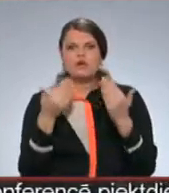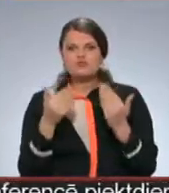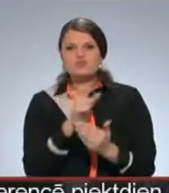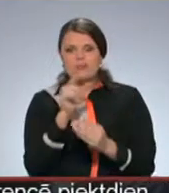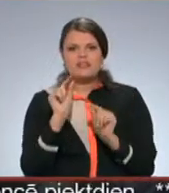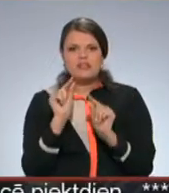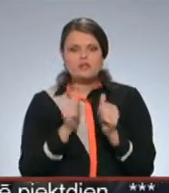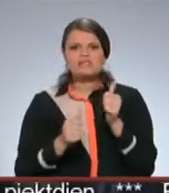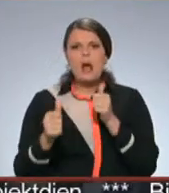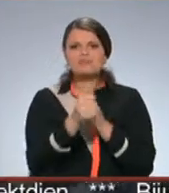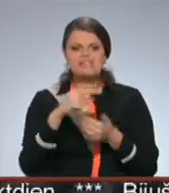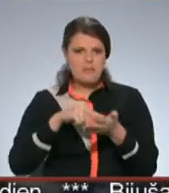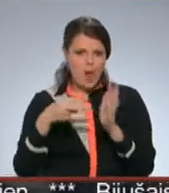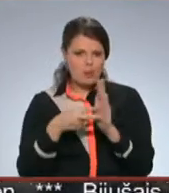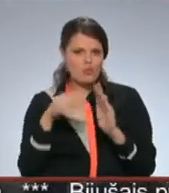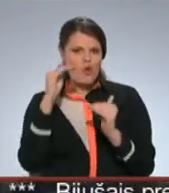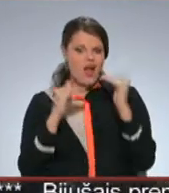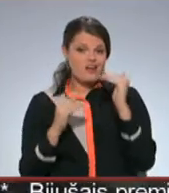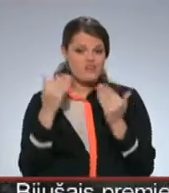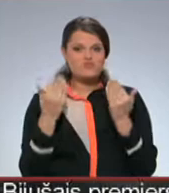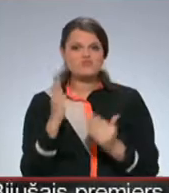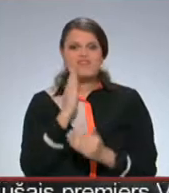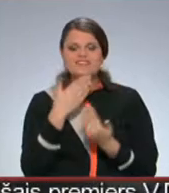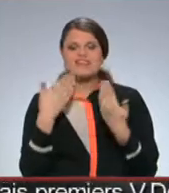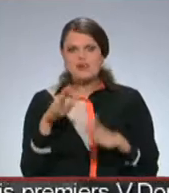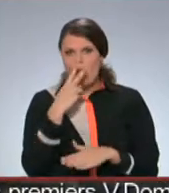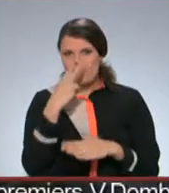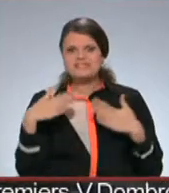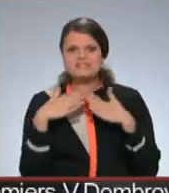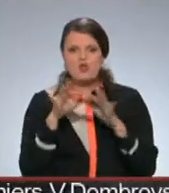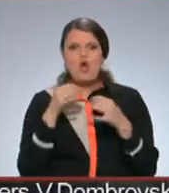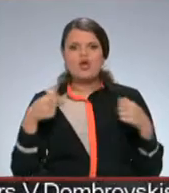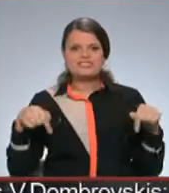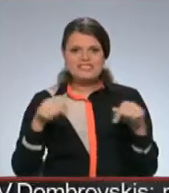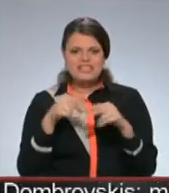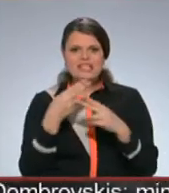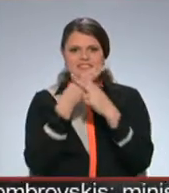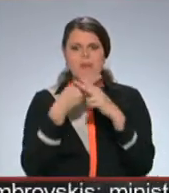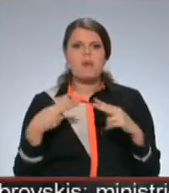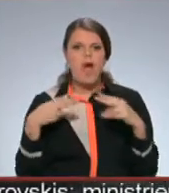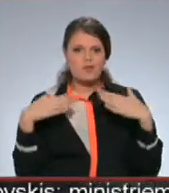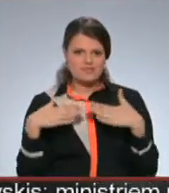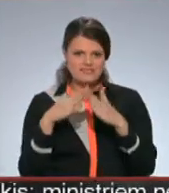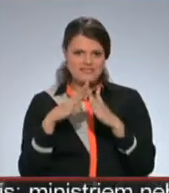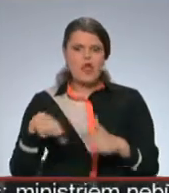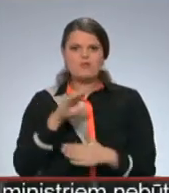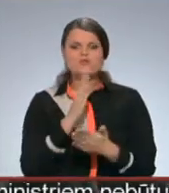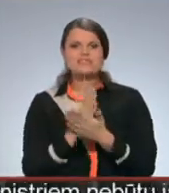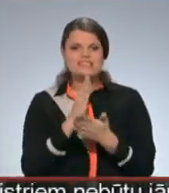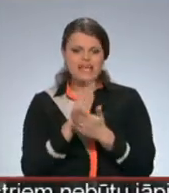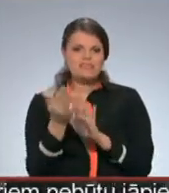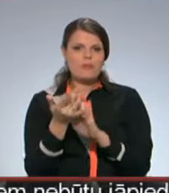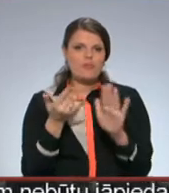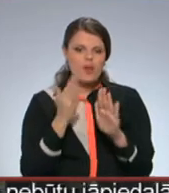pat apsteidzot plānoto grafiku, un jau šovasar paredzēts svinēt koncertzāles spāru svētkus. Mēs esam nonākuši